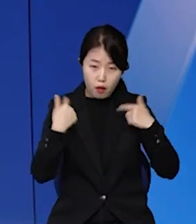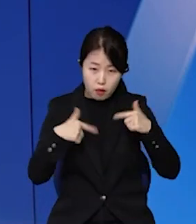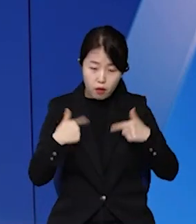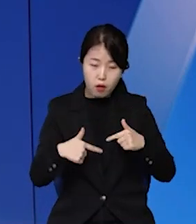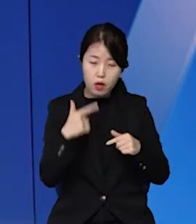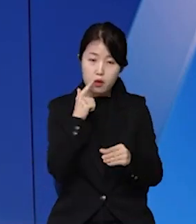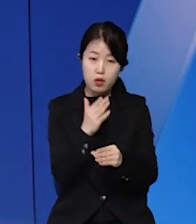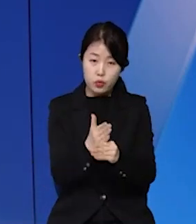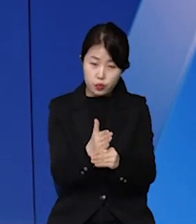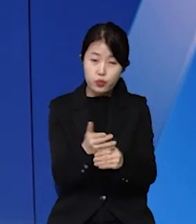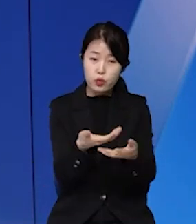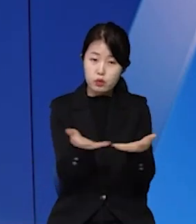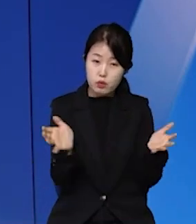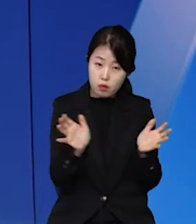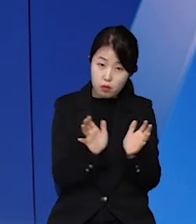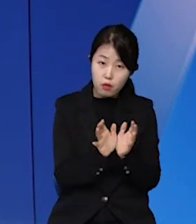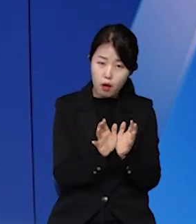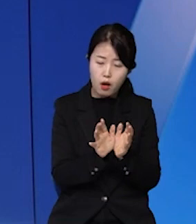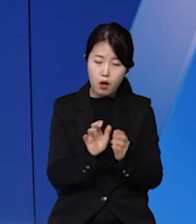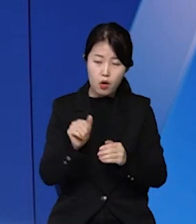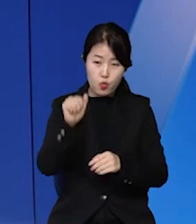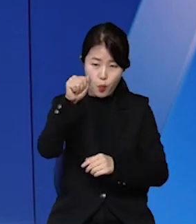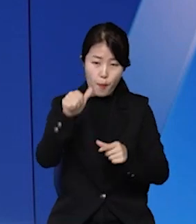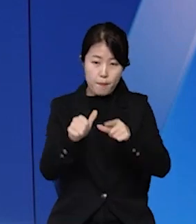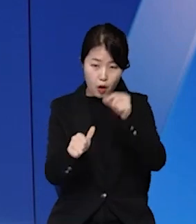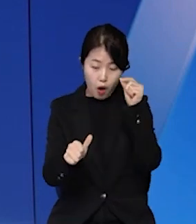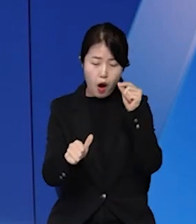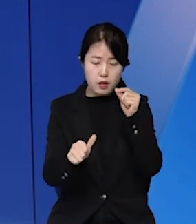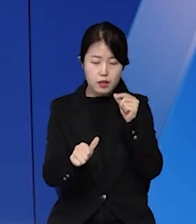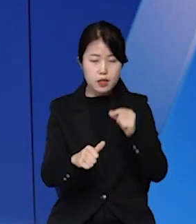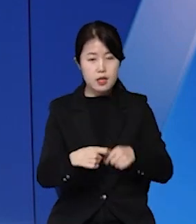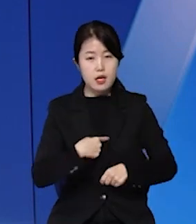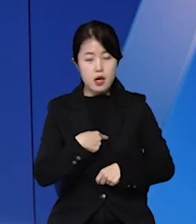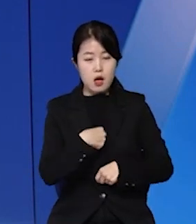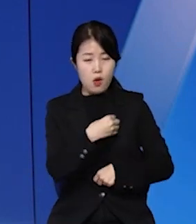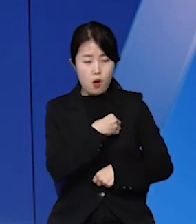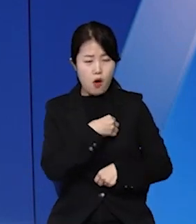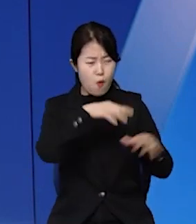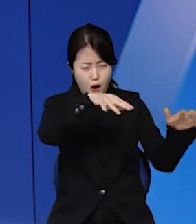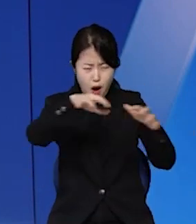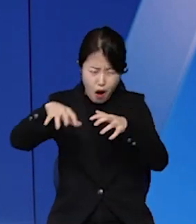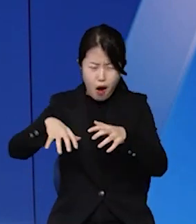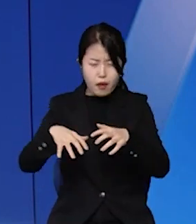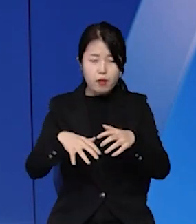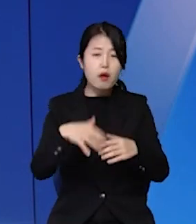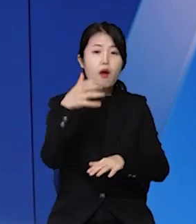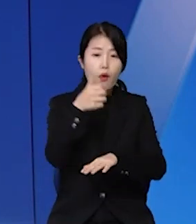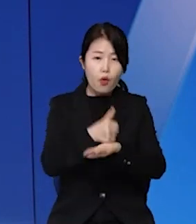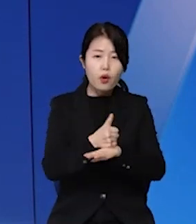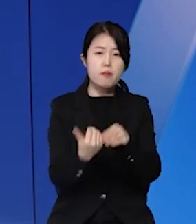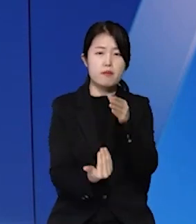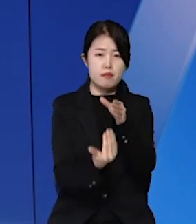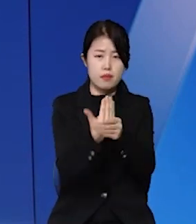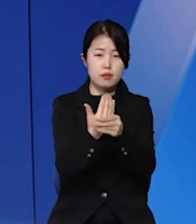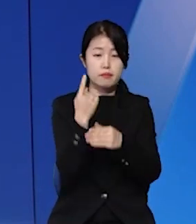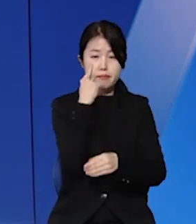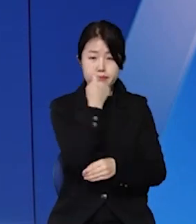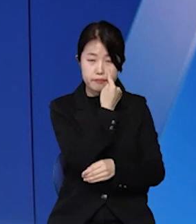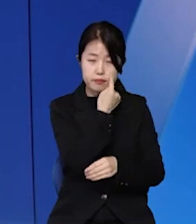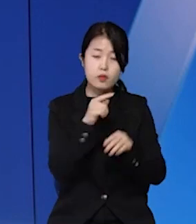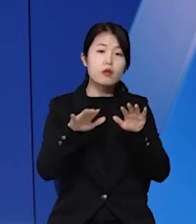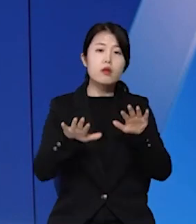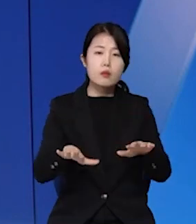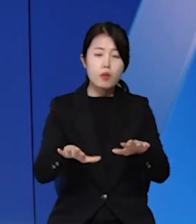선출에 결정적 영향을 미치는 권리당원을 너도 나도 확보하다 보니 나타난 부작용으로 해석됩니다. 민주당